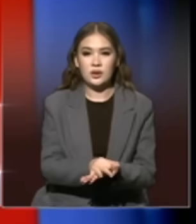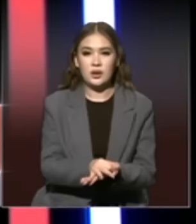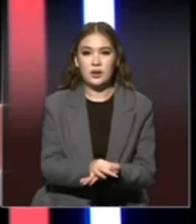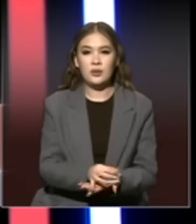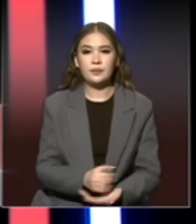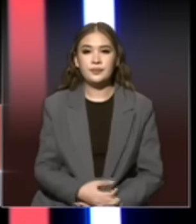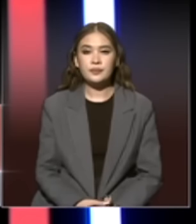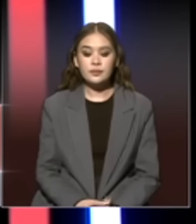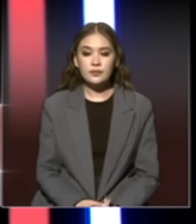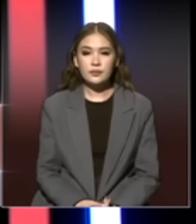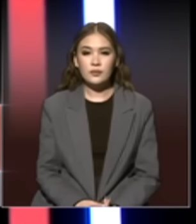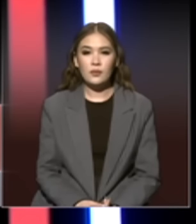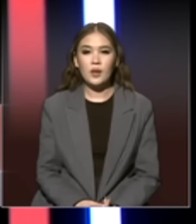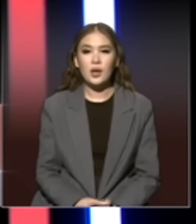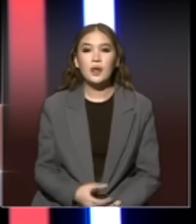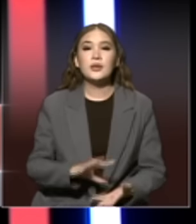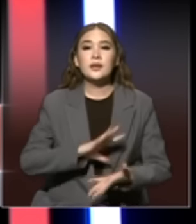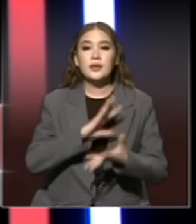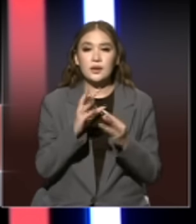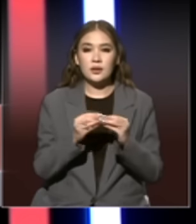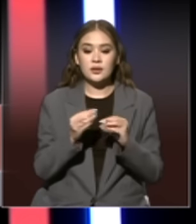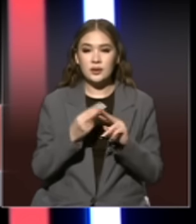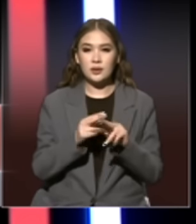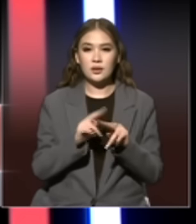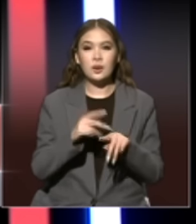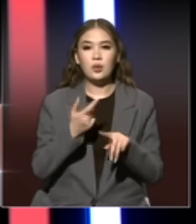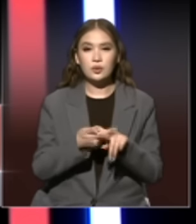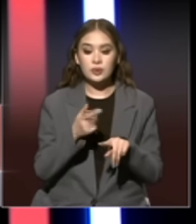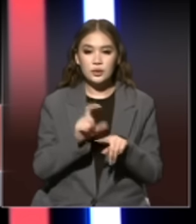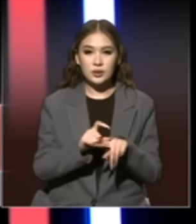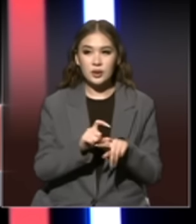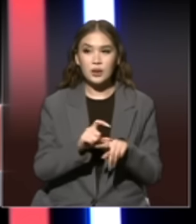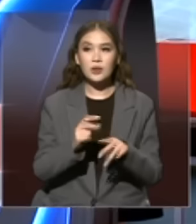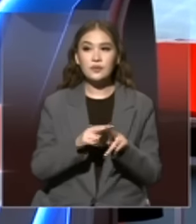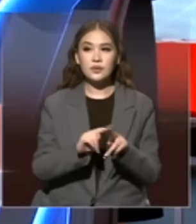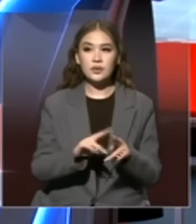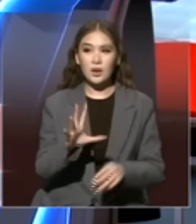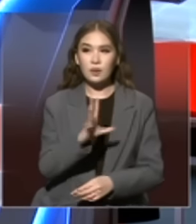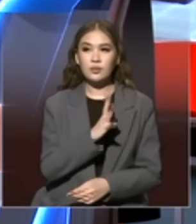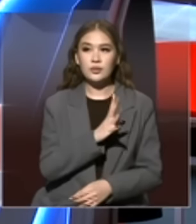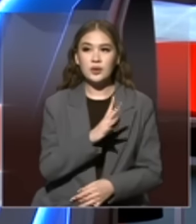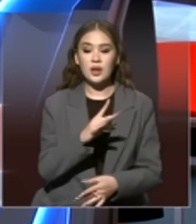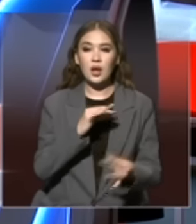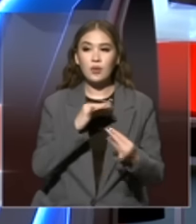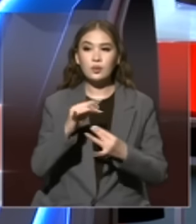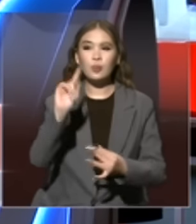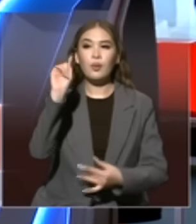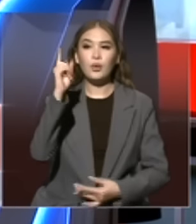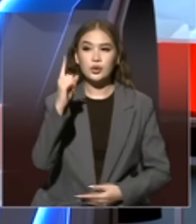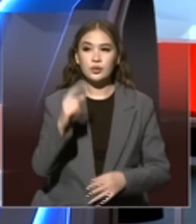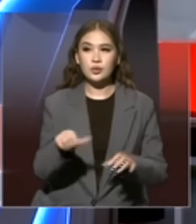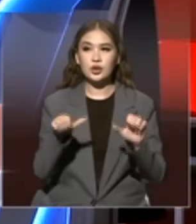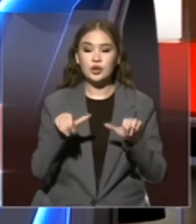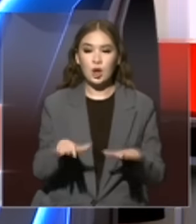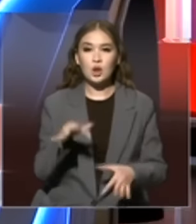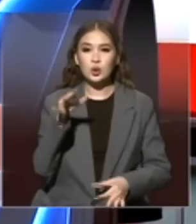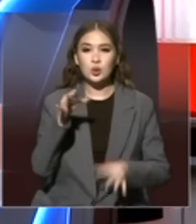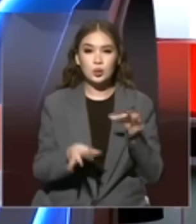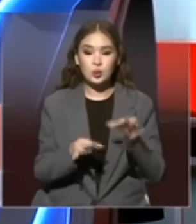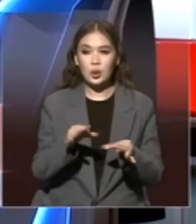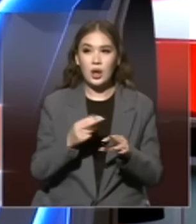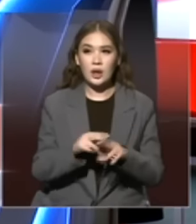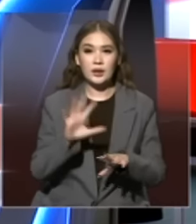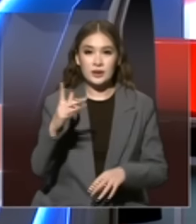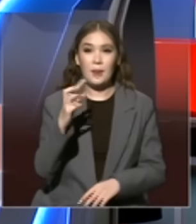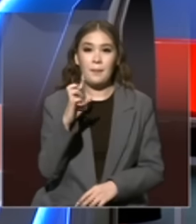қан. Я негізі айтам, бұл өте резонанс жағдай. Жаңа бұл жерде айтасыз, неге деп, бұл жерде шешімді егер судья қабылдайтын болса,